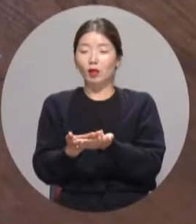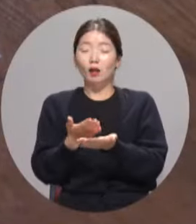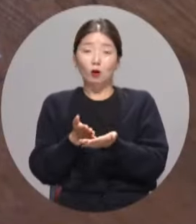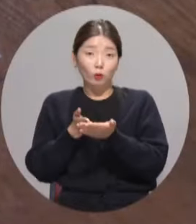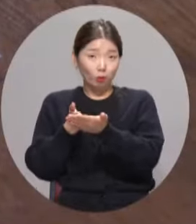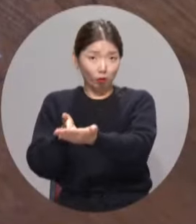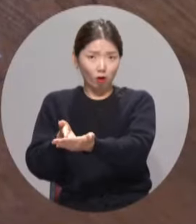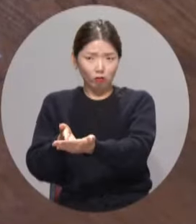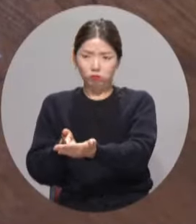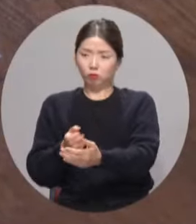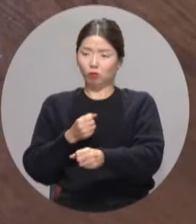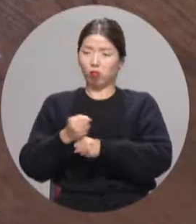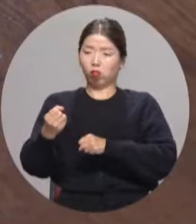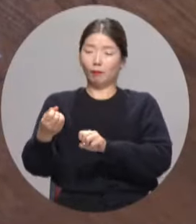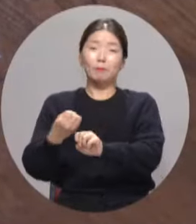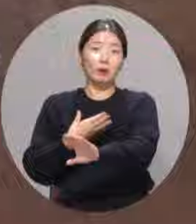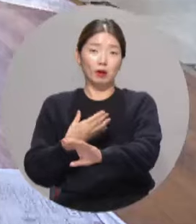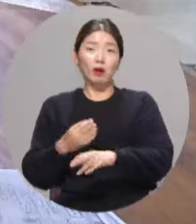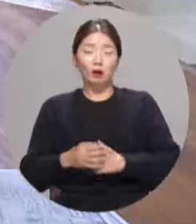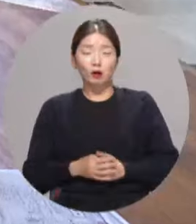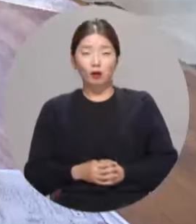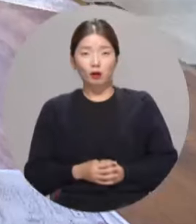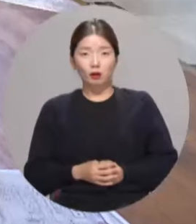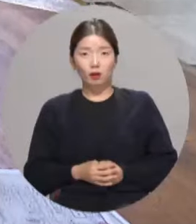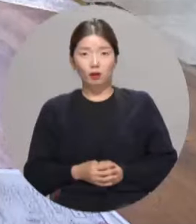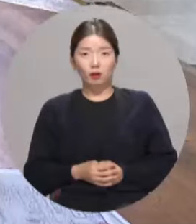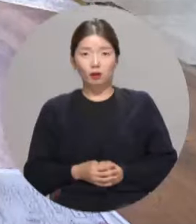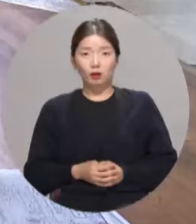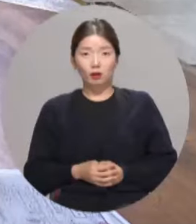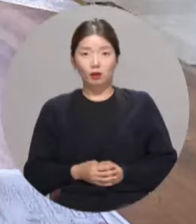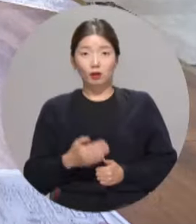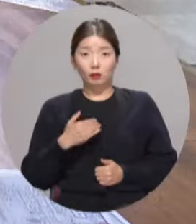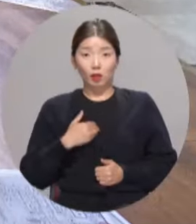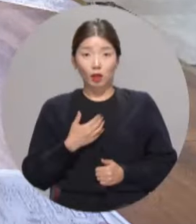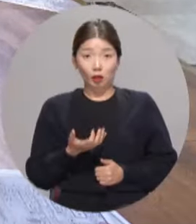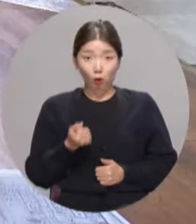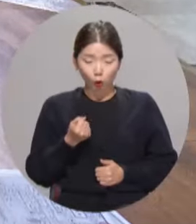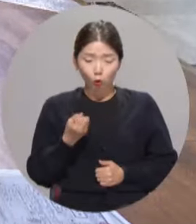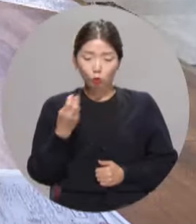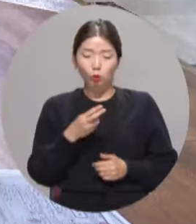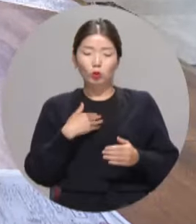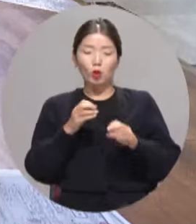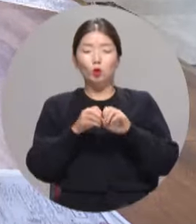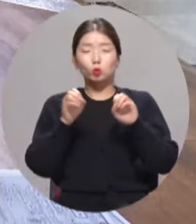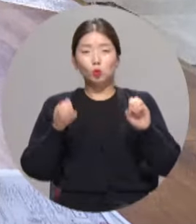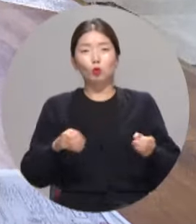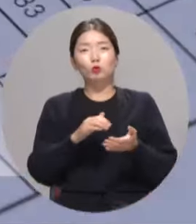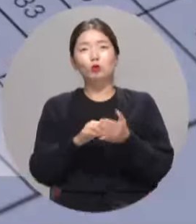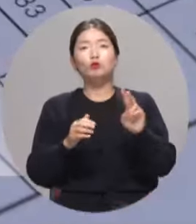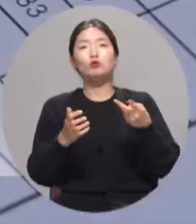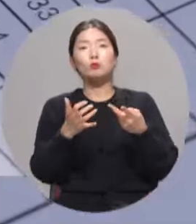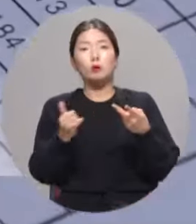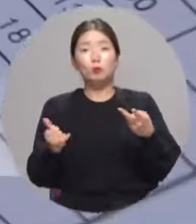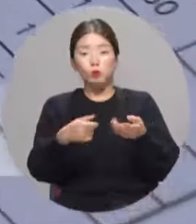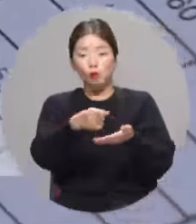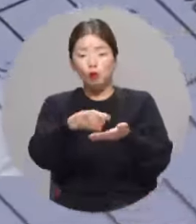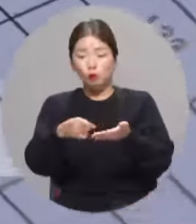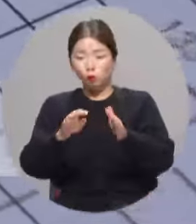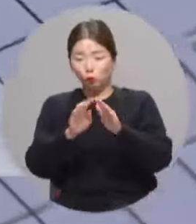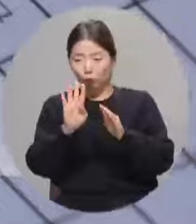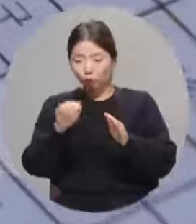사본을 요청했다가 황당한 답변을 들어야 했습니다. 본인 것은 물론 함께 졸업한 동창 200여 명의